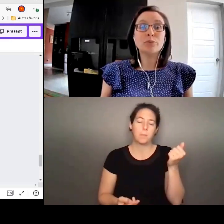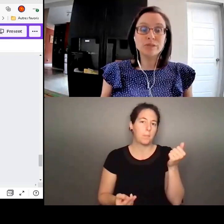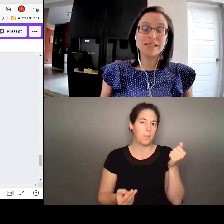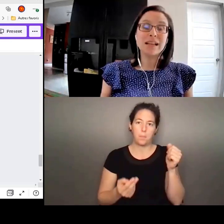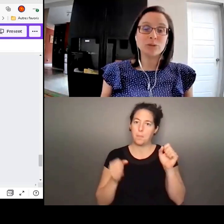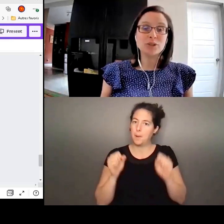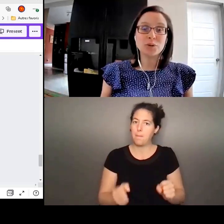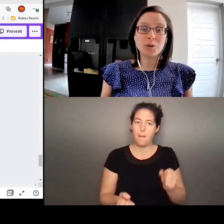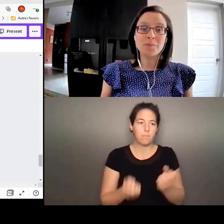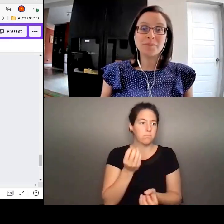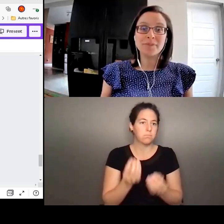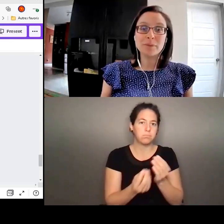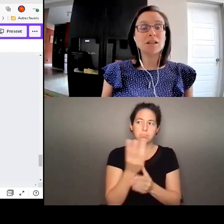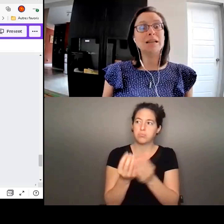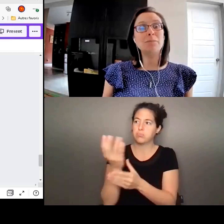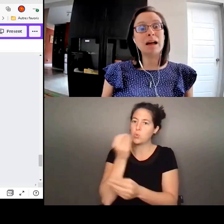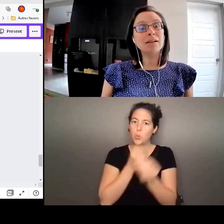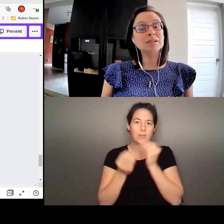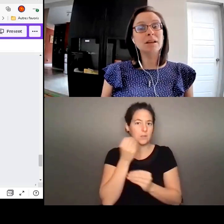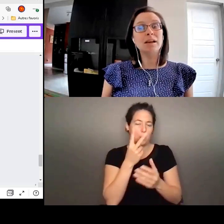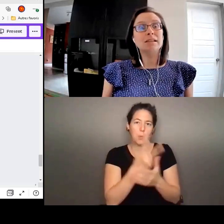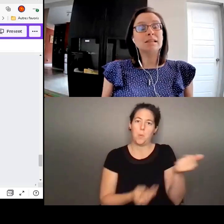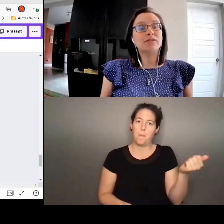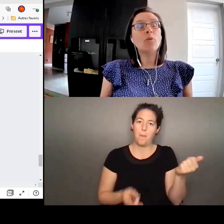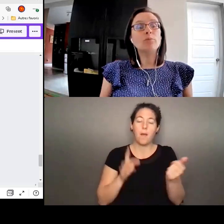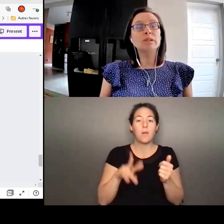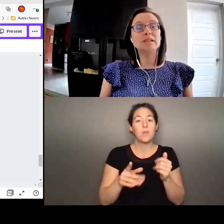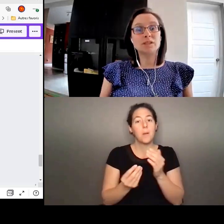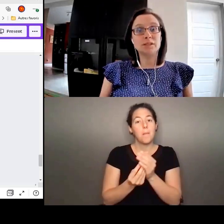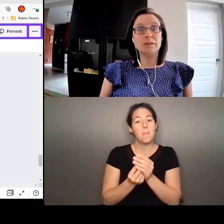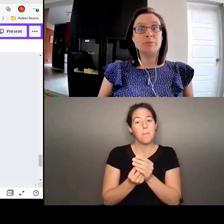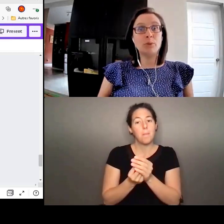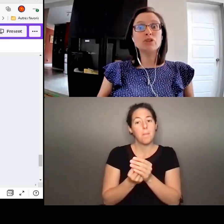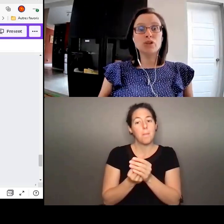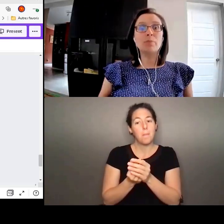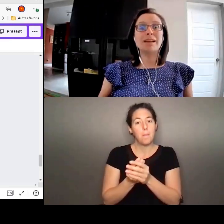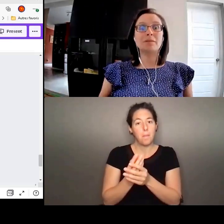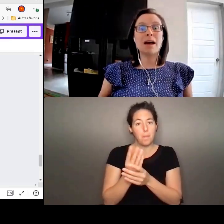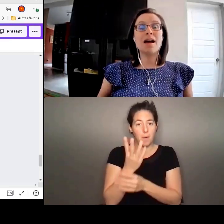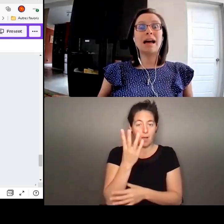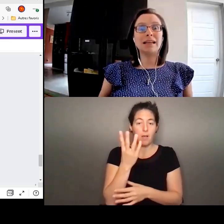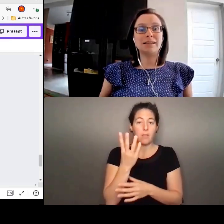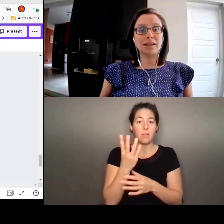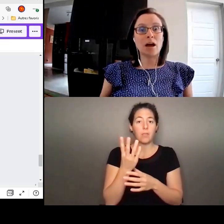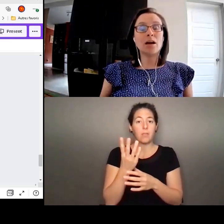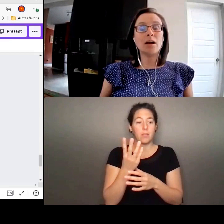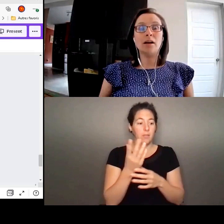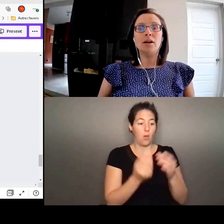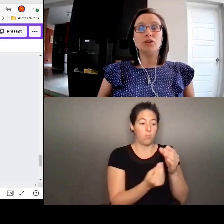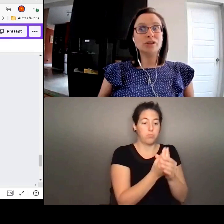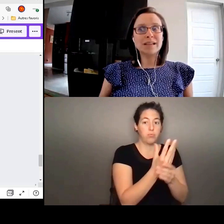faire pousser de la nourriture. Parce que les plantes qui poussent complètement à